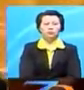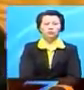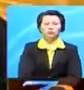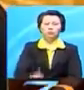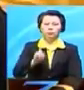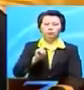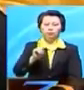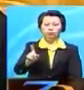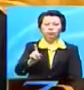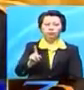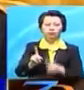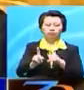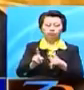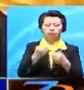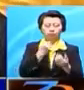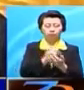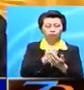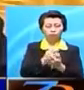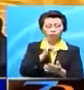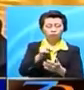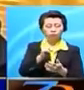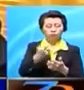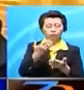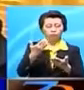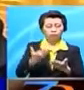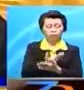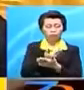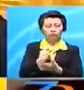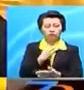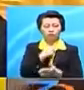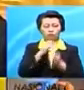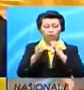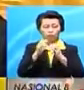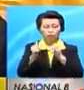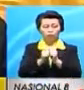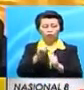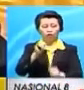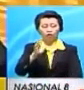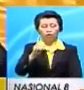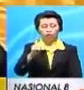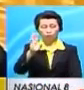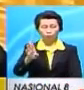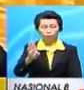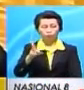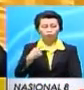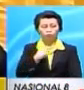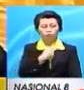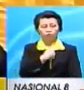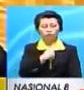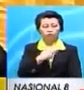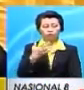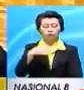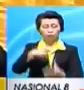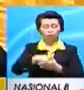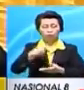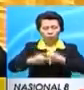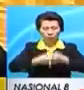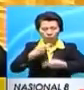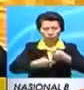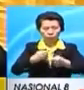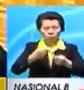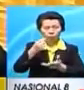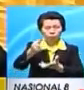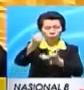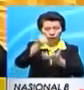Islamic venture capital is something new. You know, we talk to IDB. We are in the process of developing a